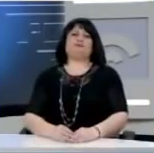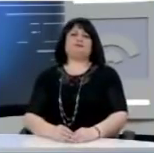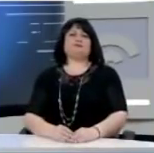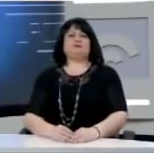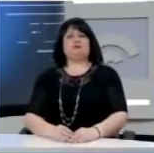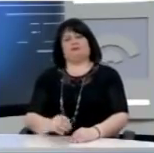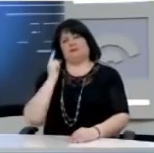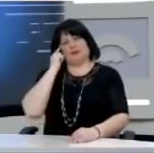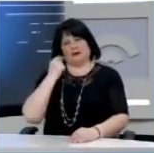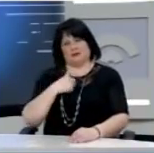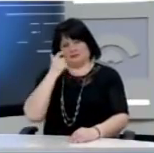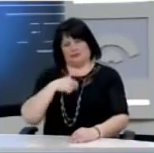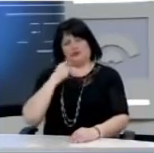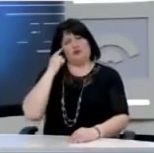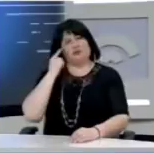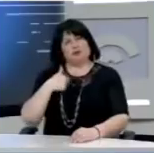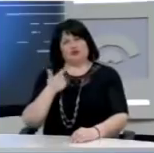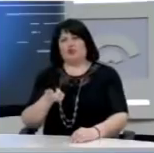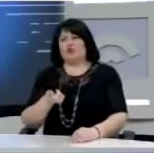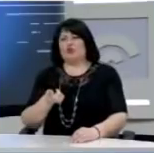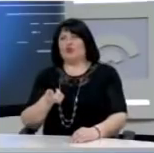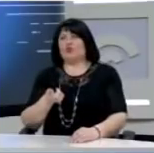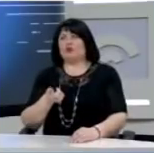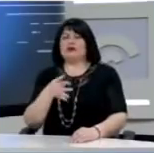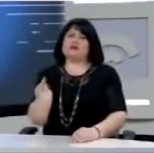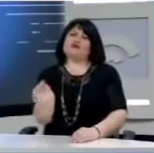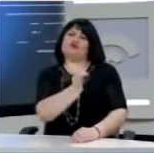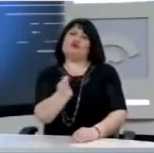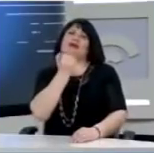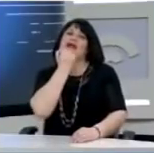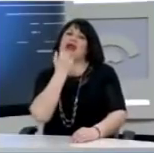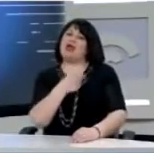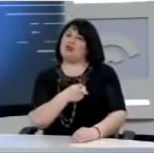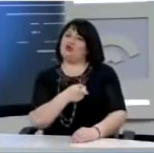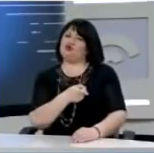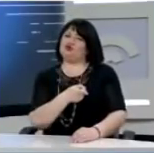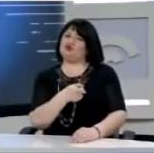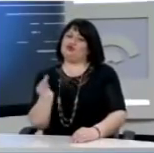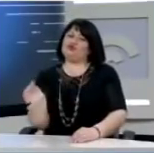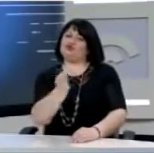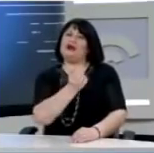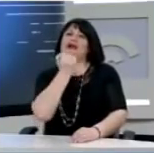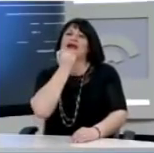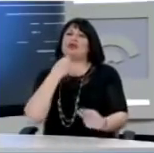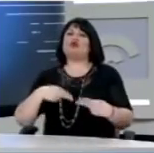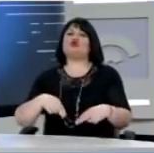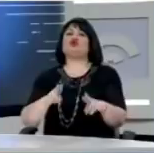Και νομίζω ότι σας συμβουλεύουν λάθος και σας υποδεικνύουν ένα λάθος δρόμο.